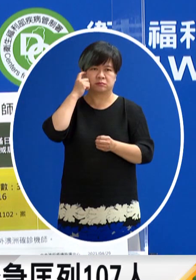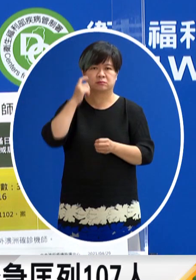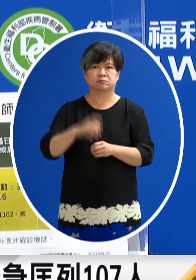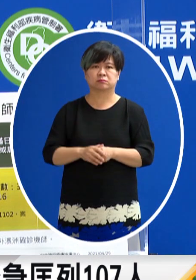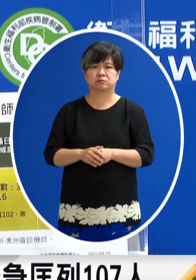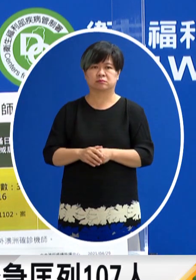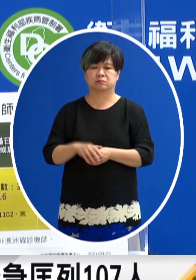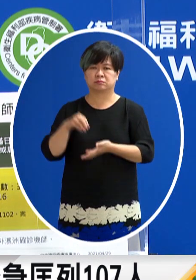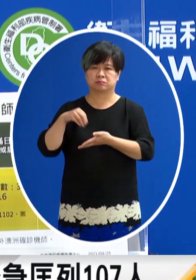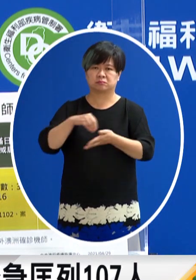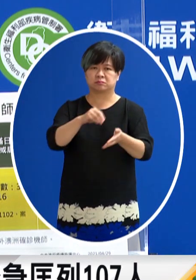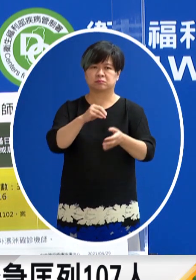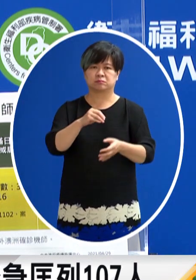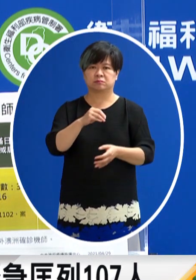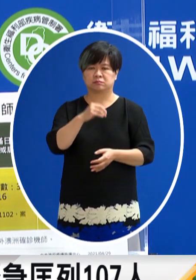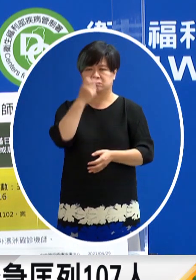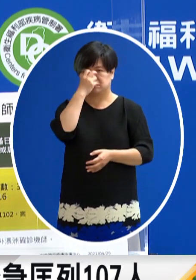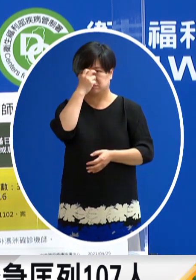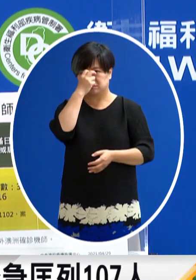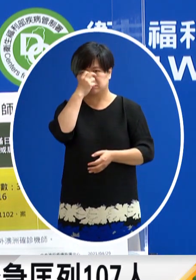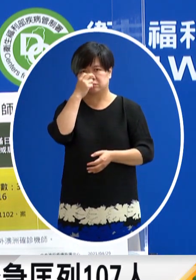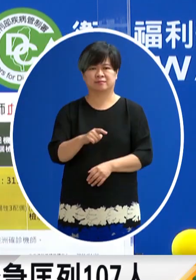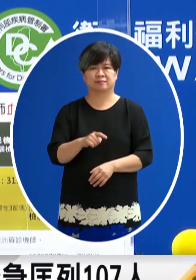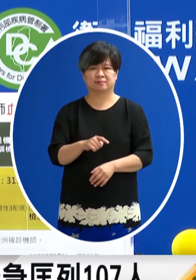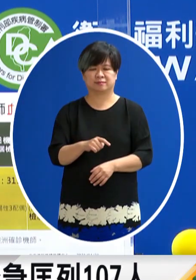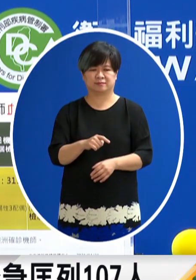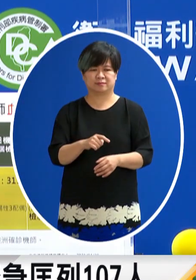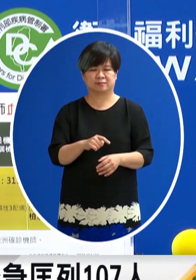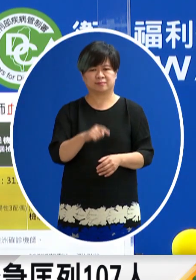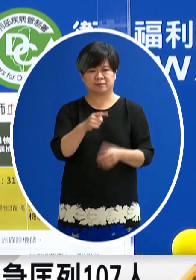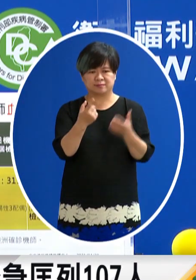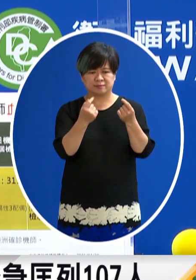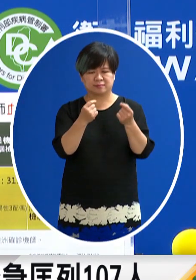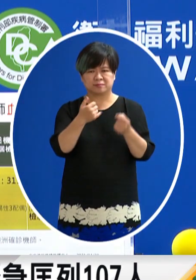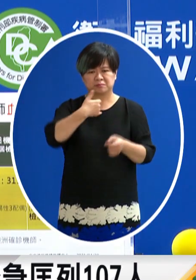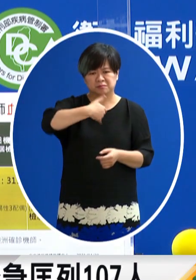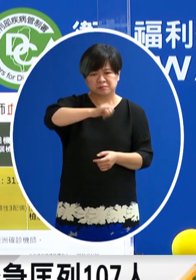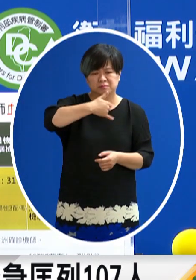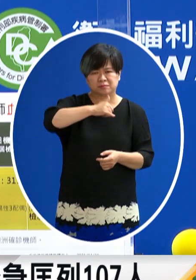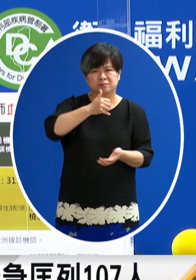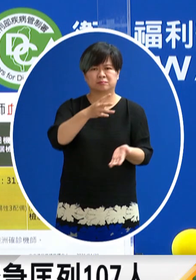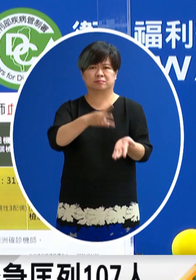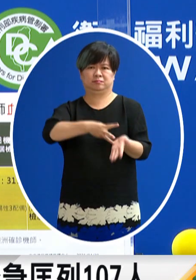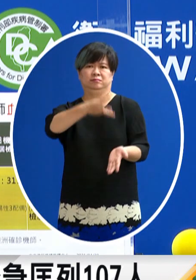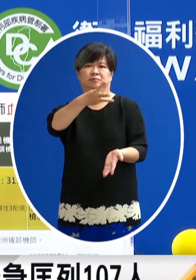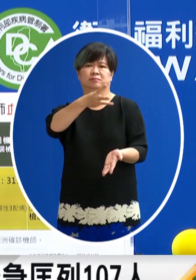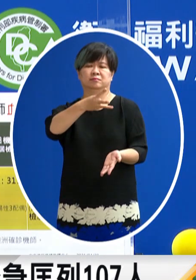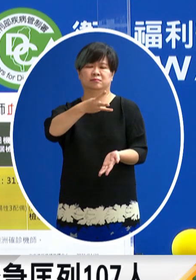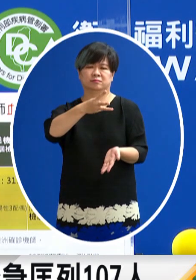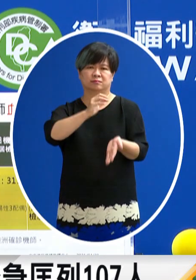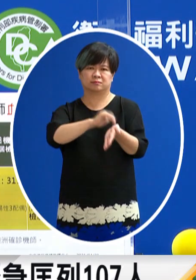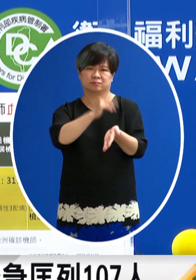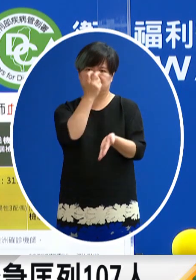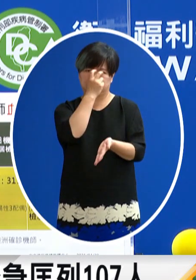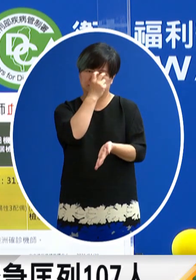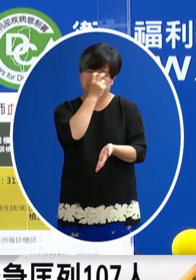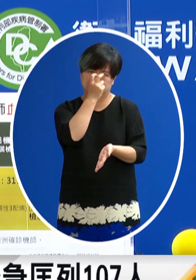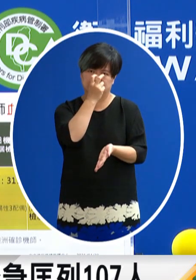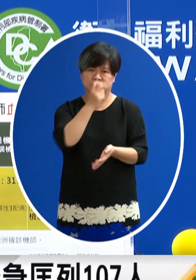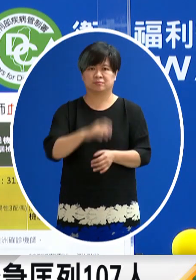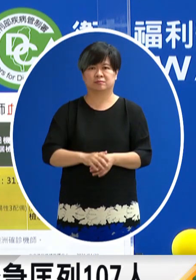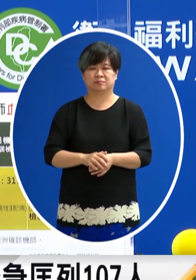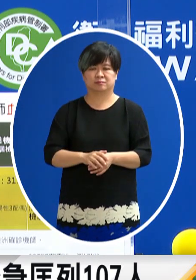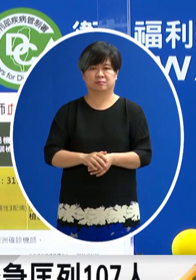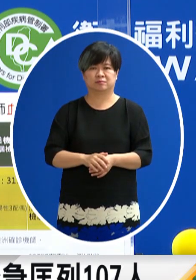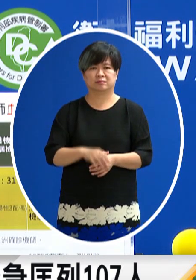送采的这样的一个警觉性我觉得不够，也都就诊过3次，那基本上在入院